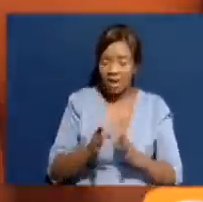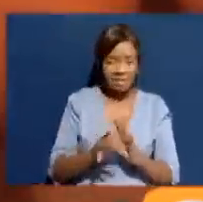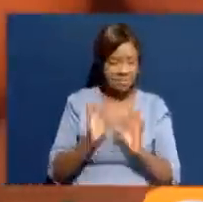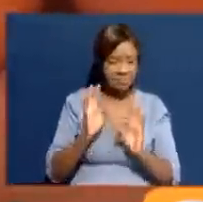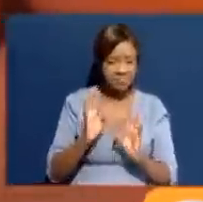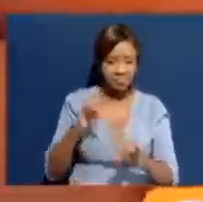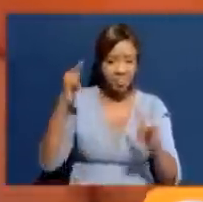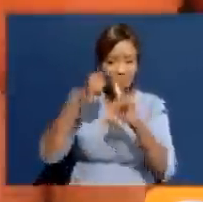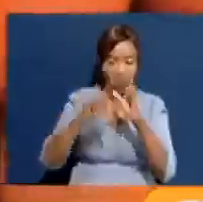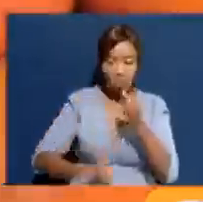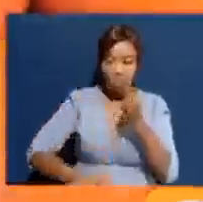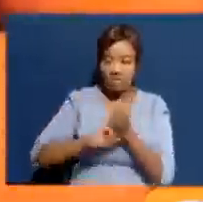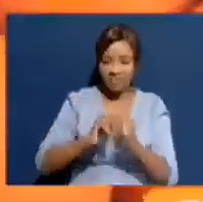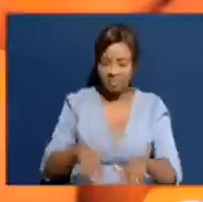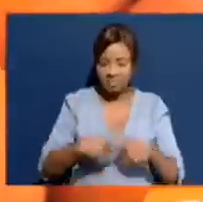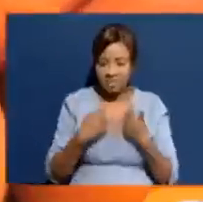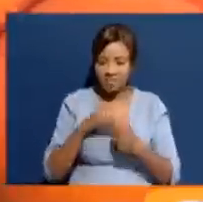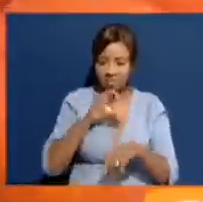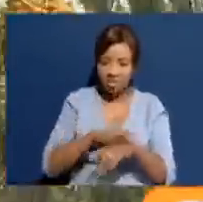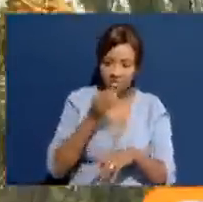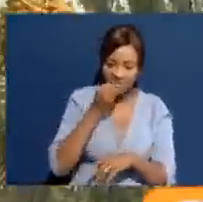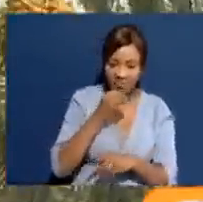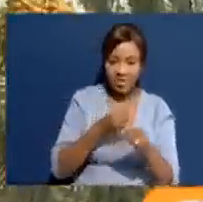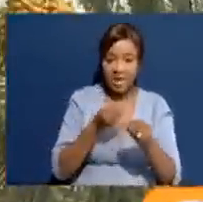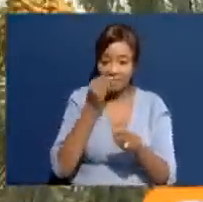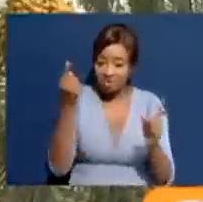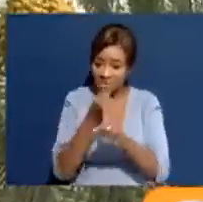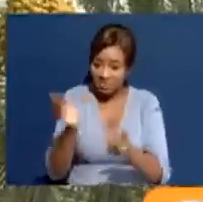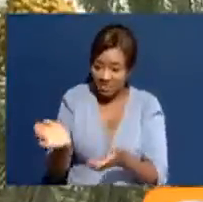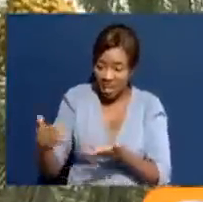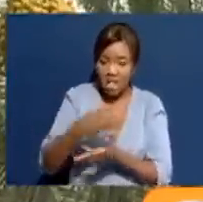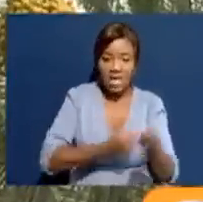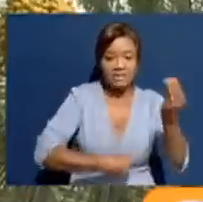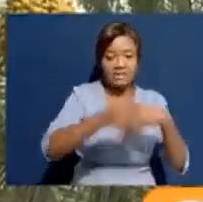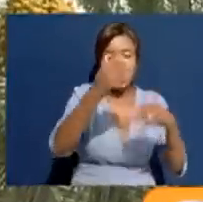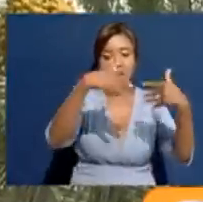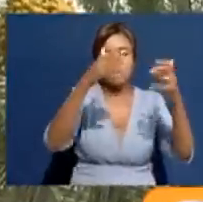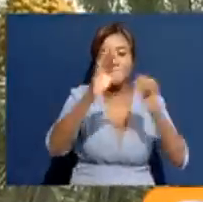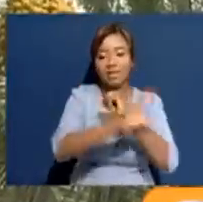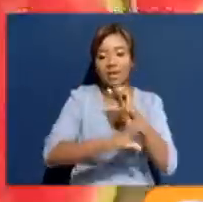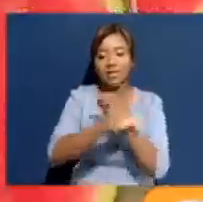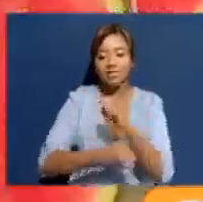ili kujitegemea kupata lishe na hata kuuza mazao yao nje ya taifa hilo.